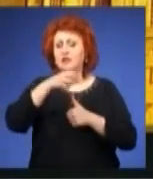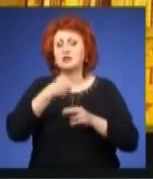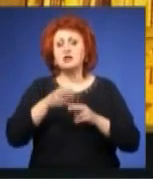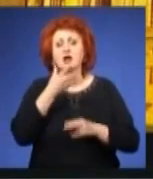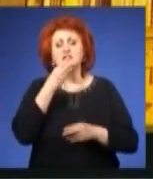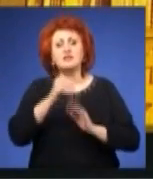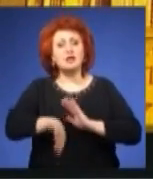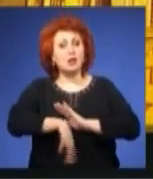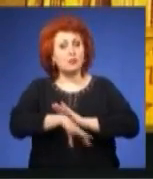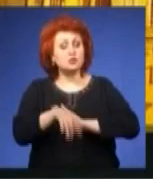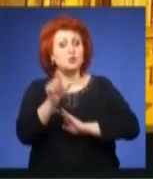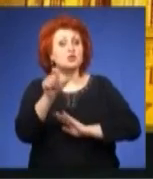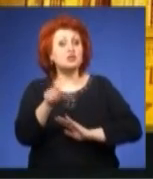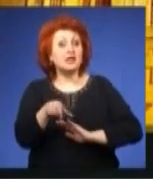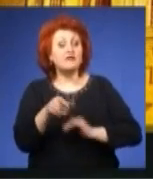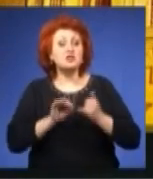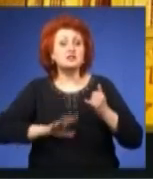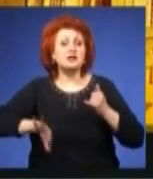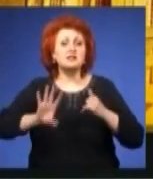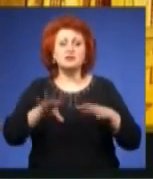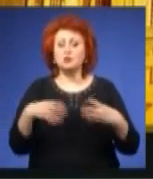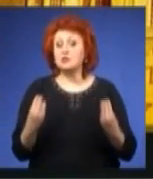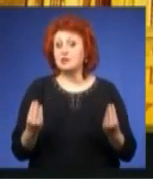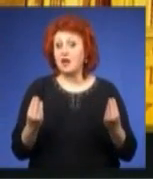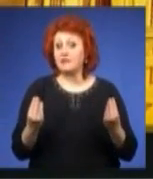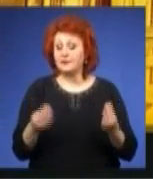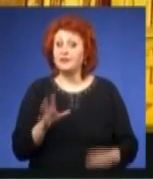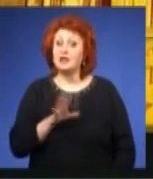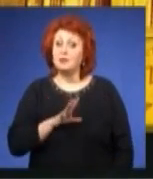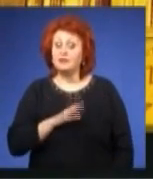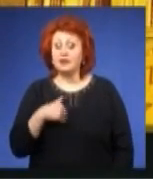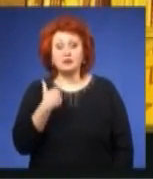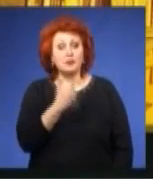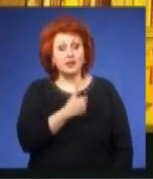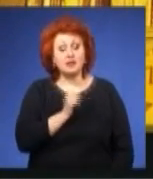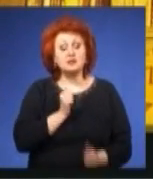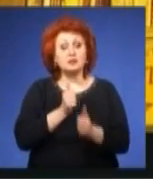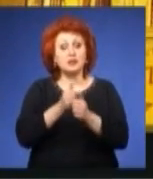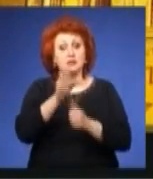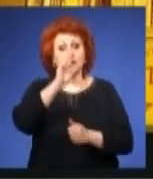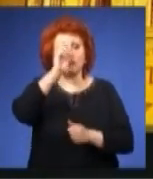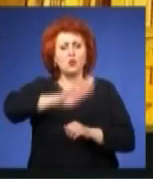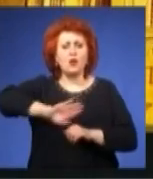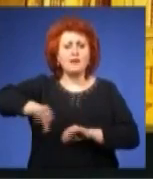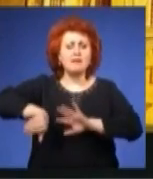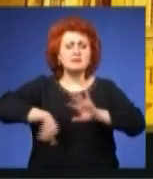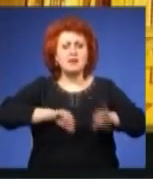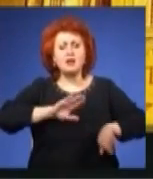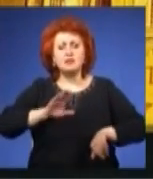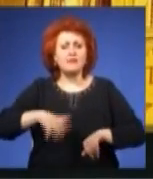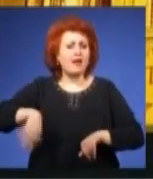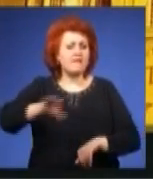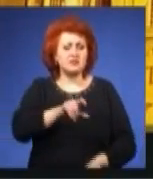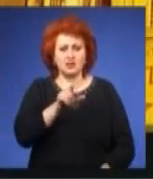величии, о своей пустой человеческой земной славе. Ведь порой мы хотим идти к Богу, расталкивая при